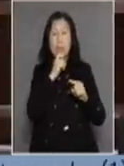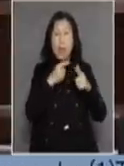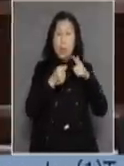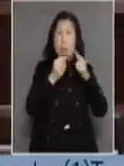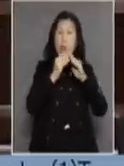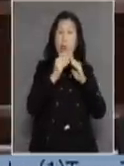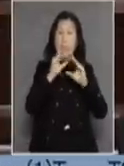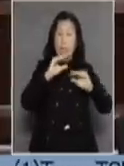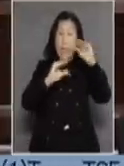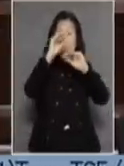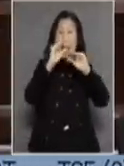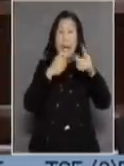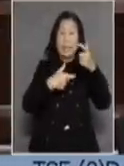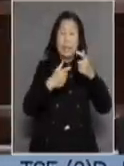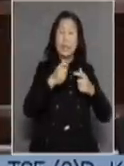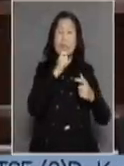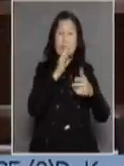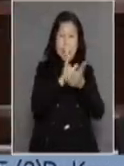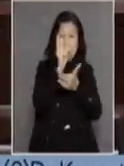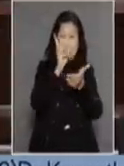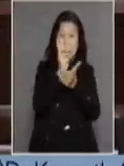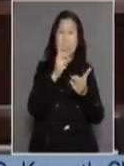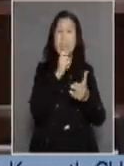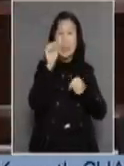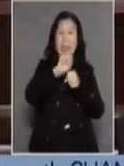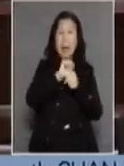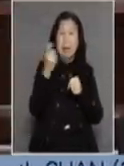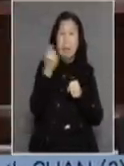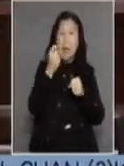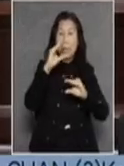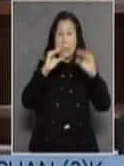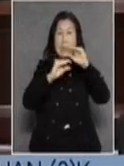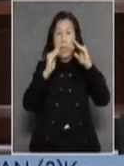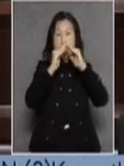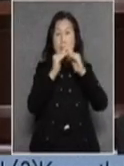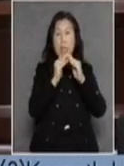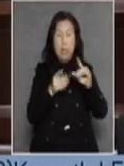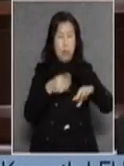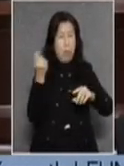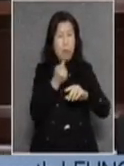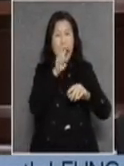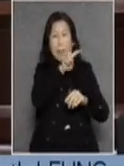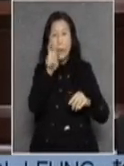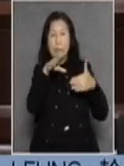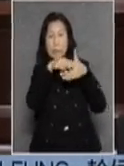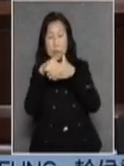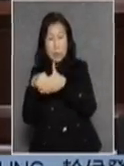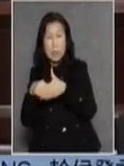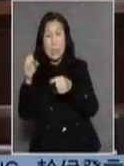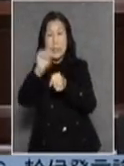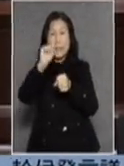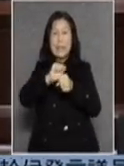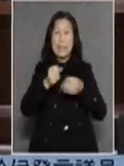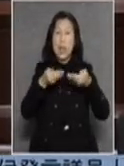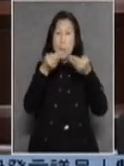來數年呢係加快建屋，更加可以立竿見影咁樣帶出增加供應嘅